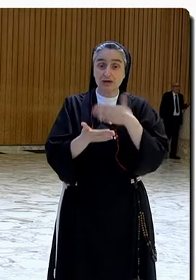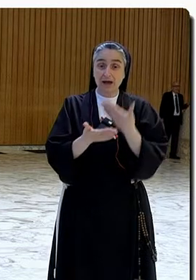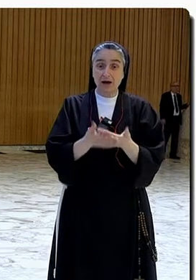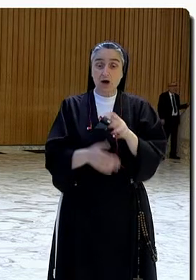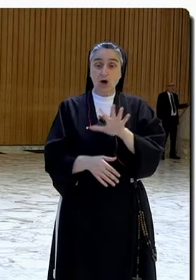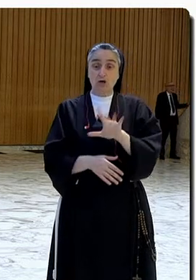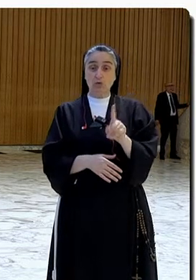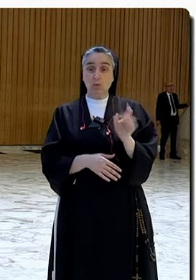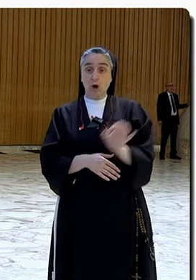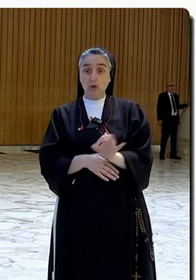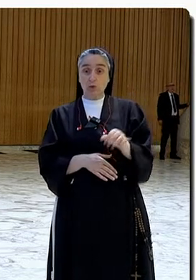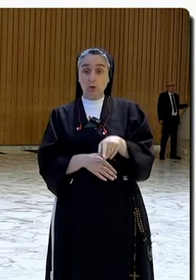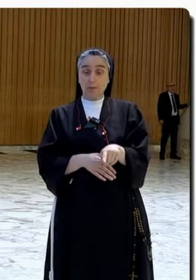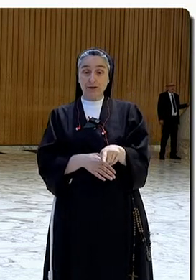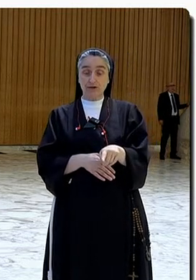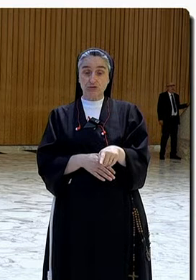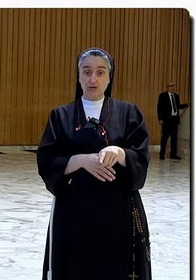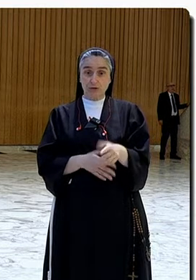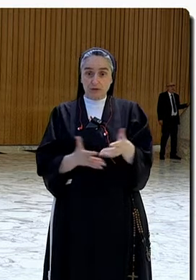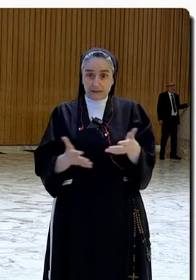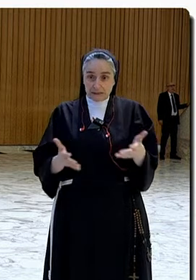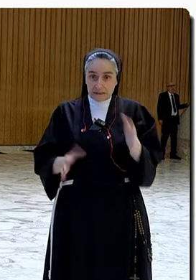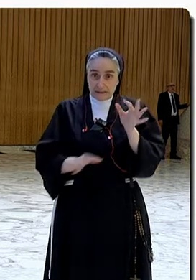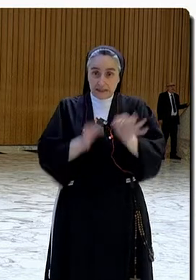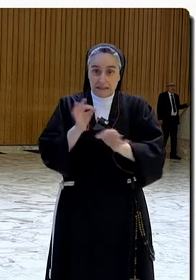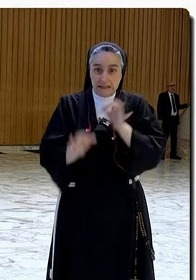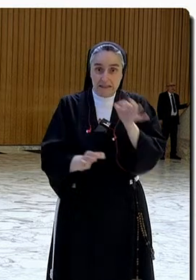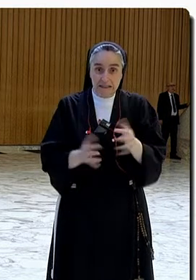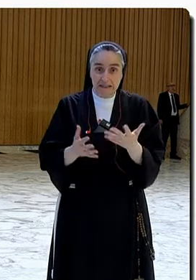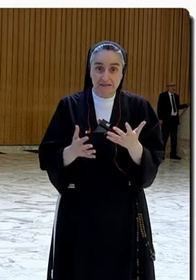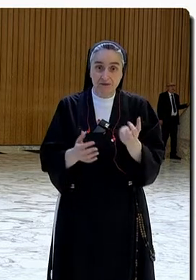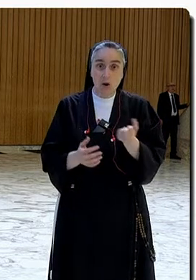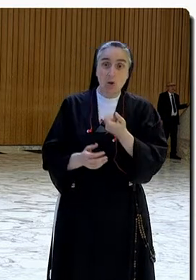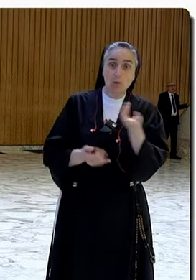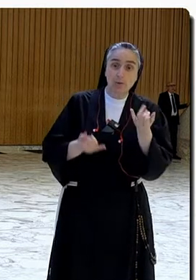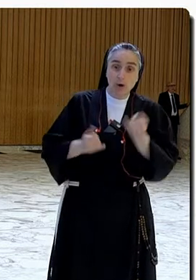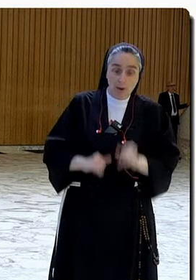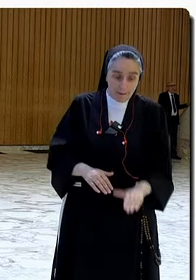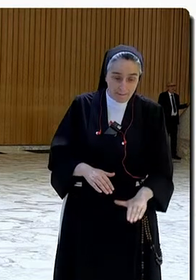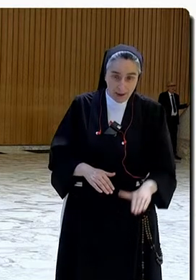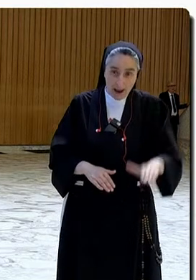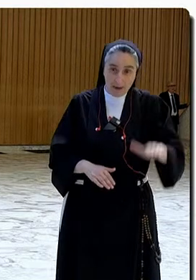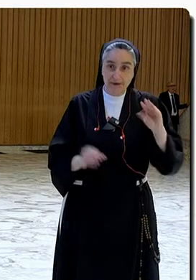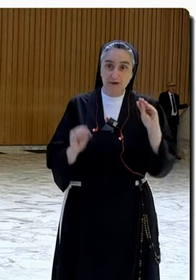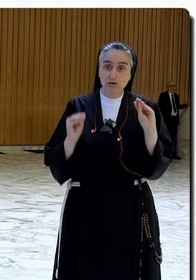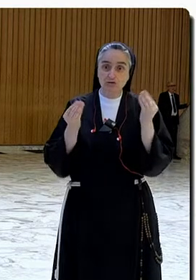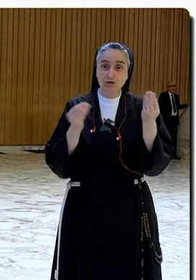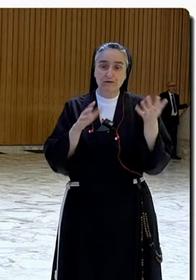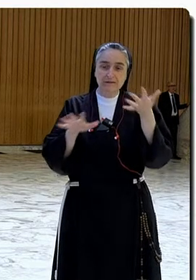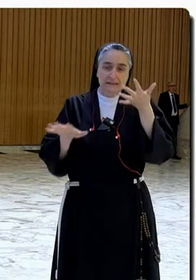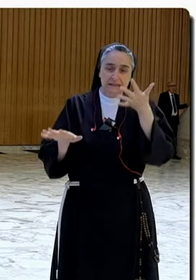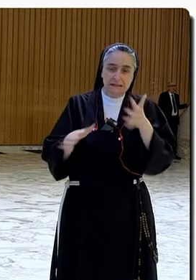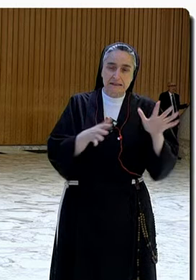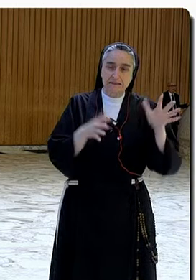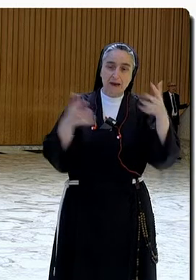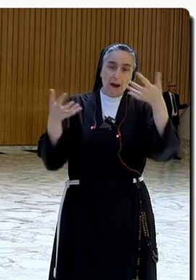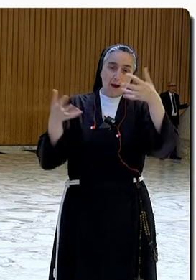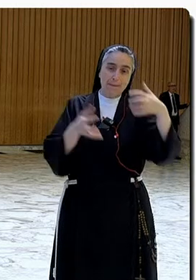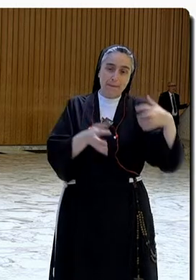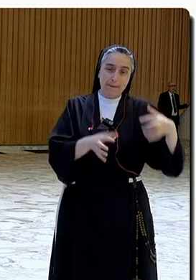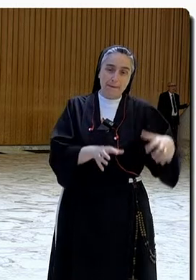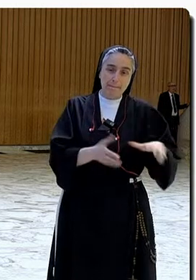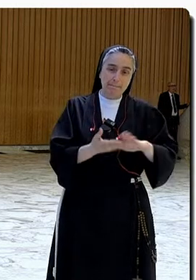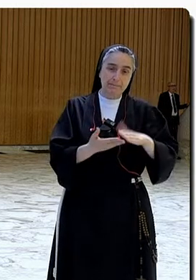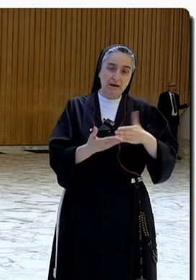al 51%. Al quel tempo il numero dei bambini e giovani dovrebbe diminuire di